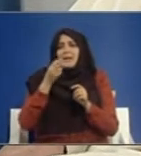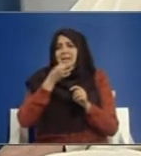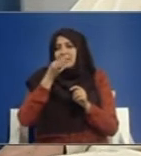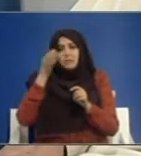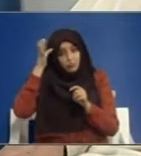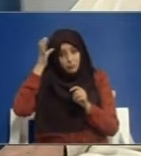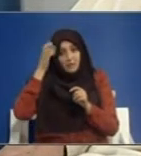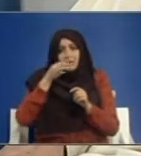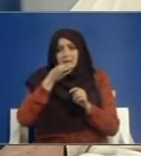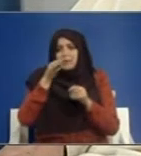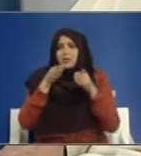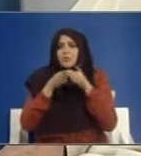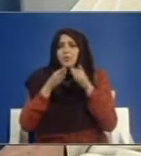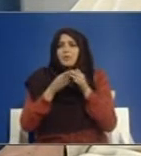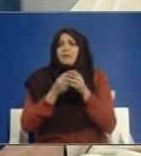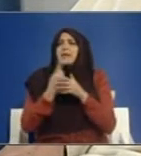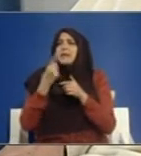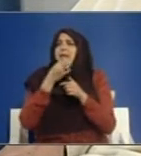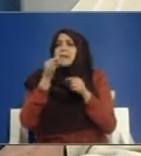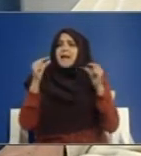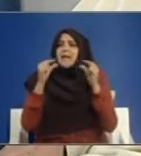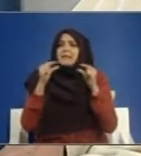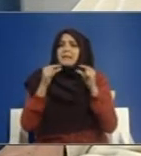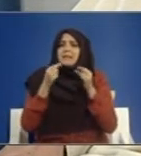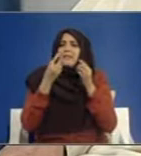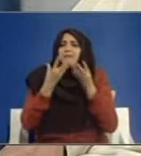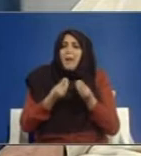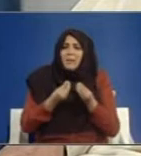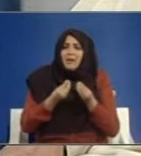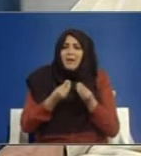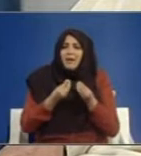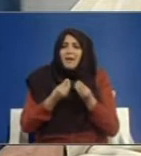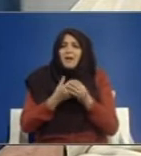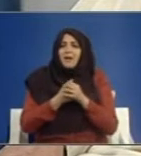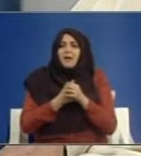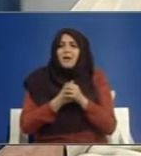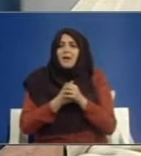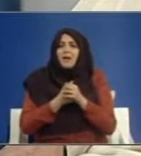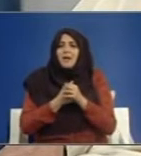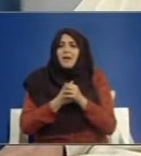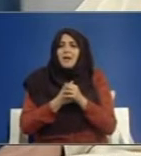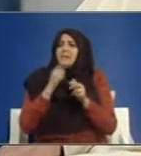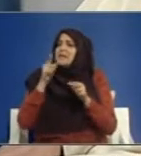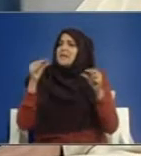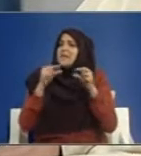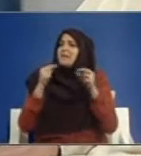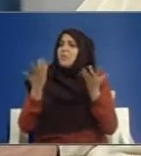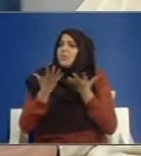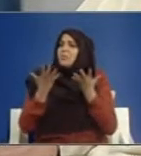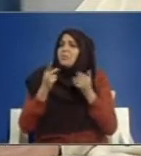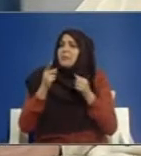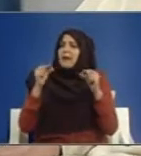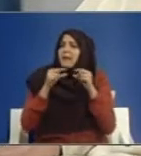إنسان يروي حديثا ضعيفا، قال له فيما هذا الحديث الضعيف